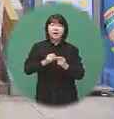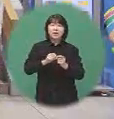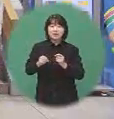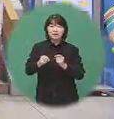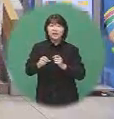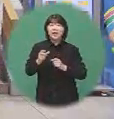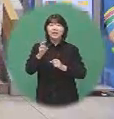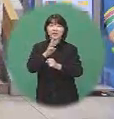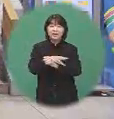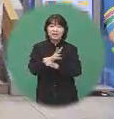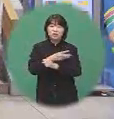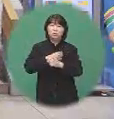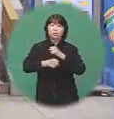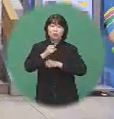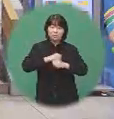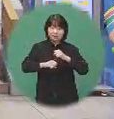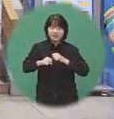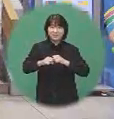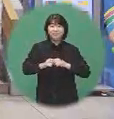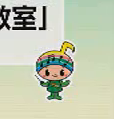に取り組みます。